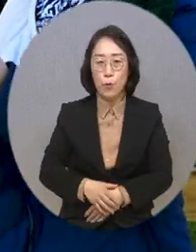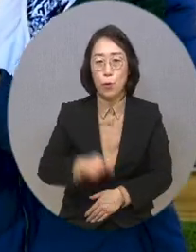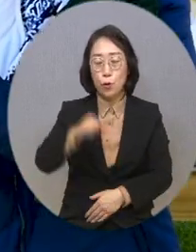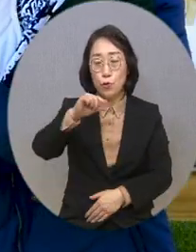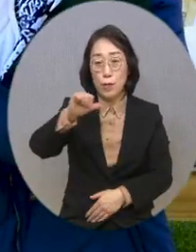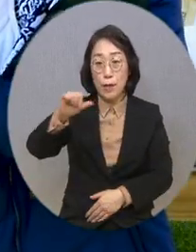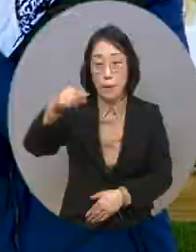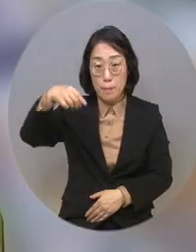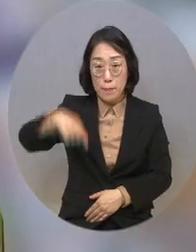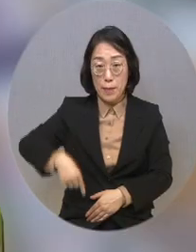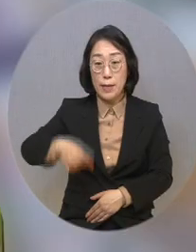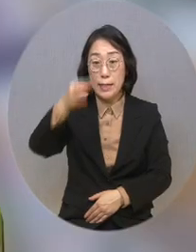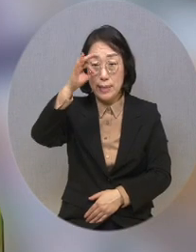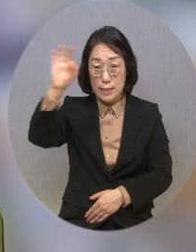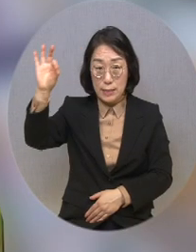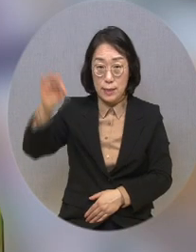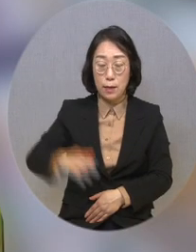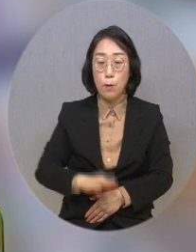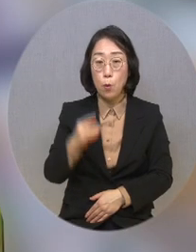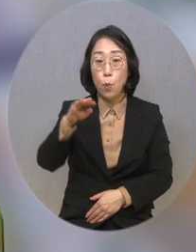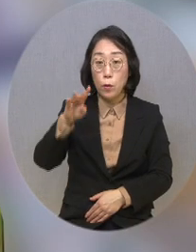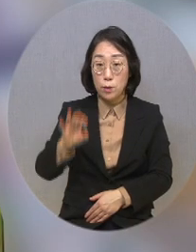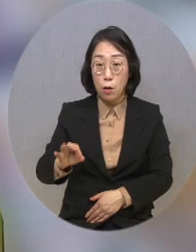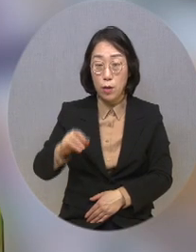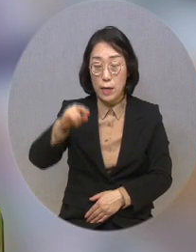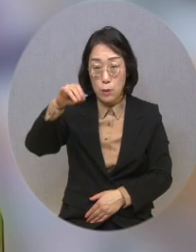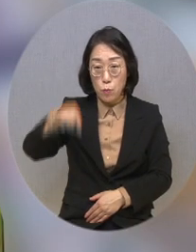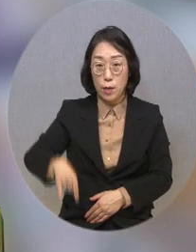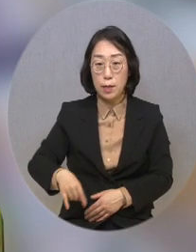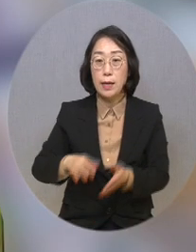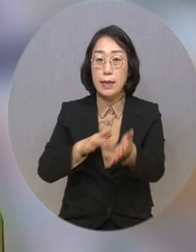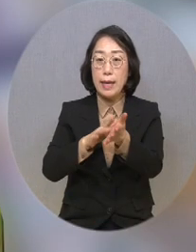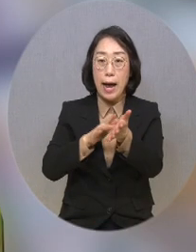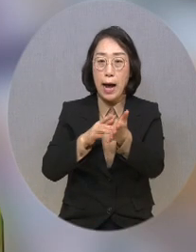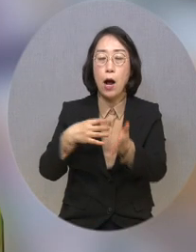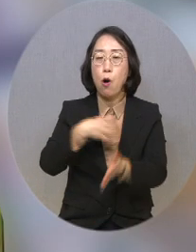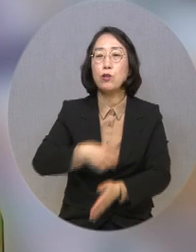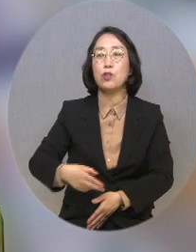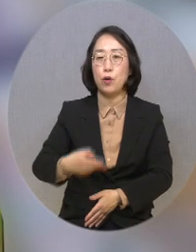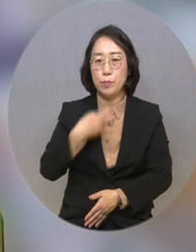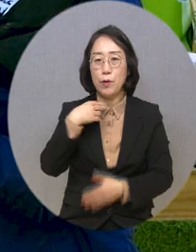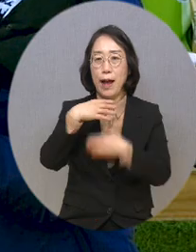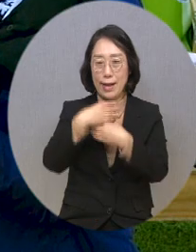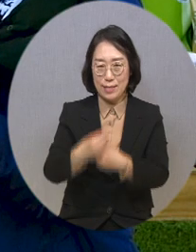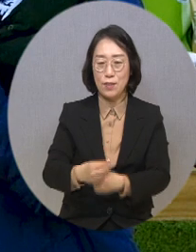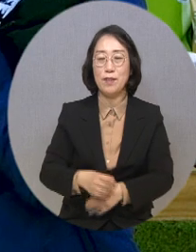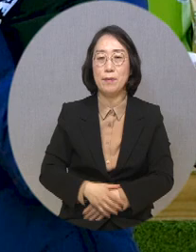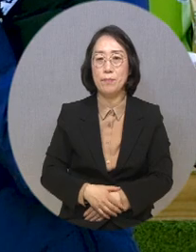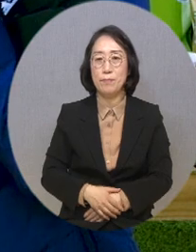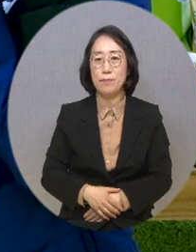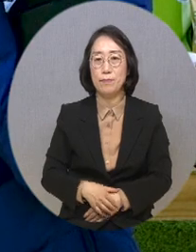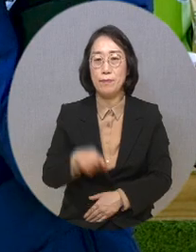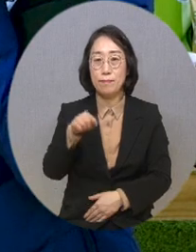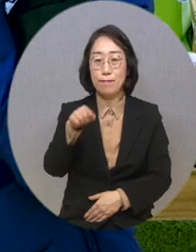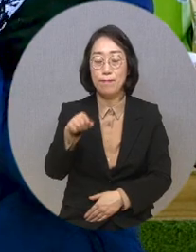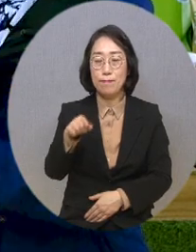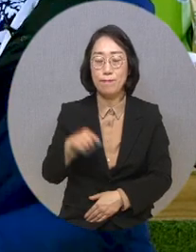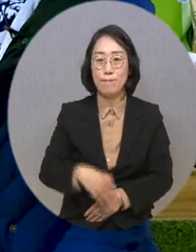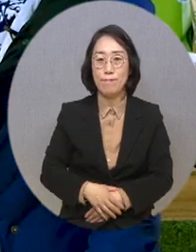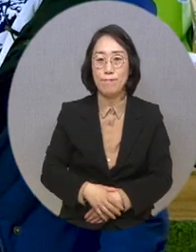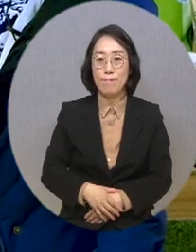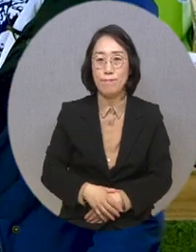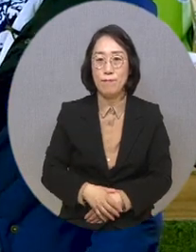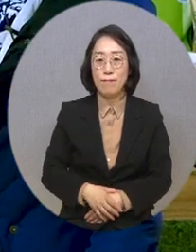GAP 인증도 있고요. 보성 키위는 농약 걱정 안 해도 되는 안전한 키위입니다. 아니, 이게 진짜.